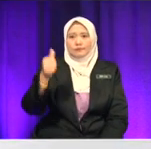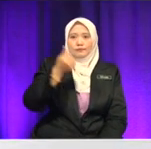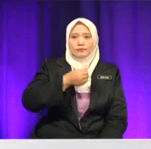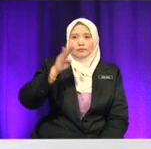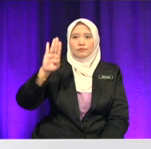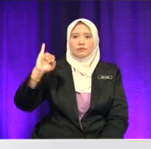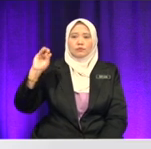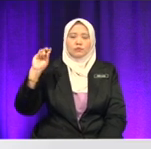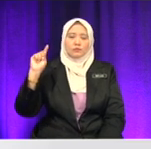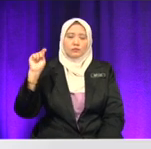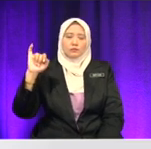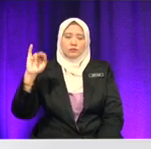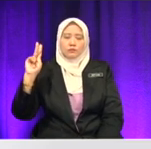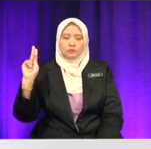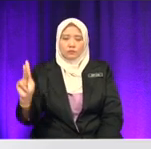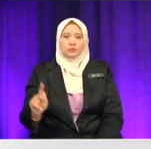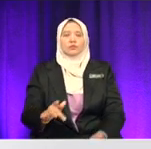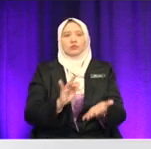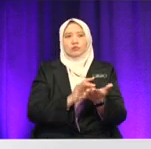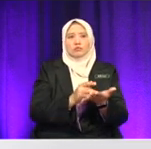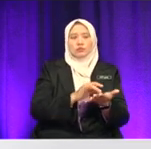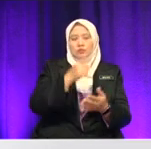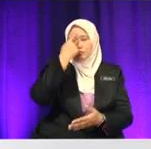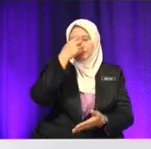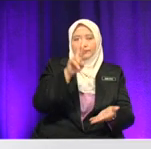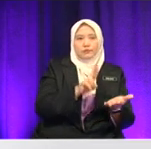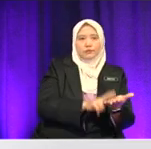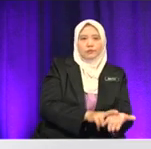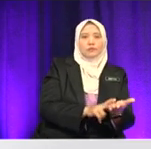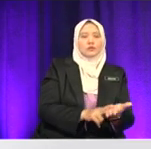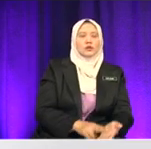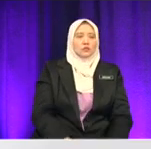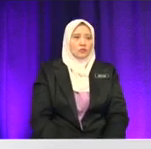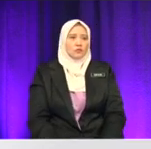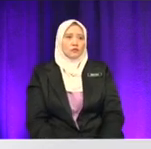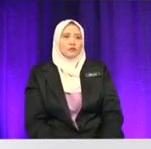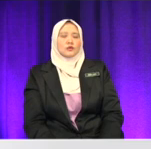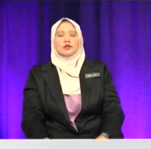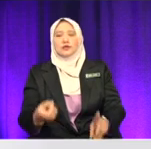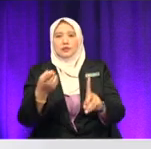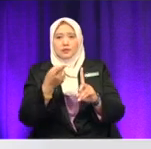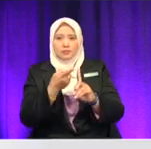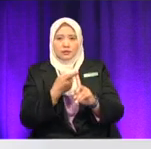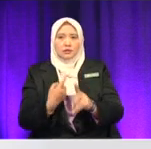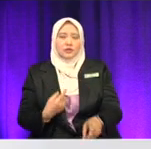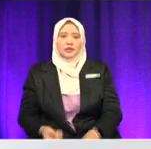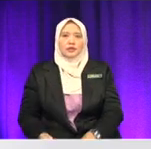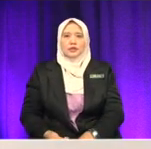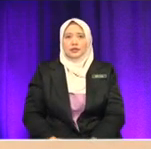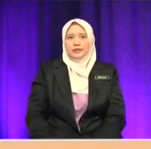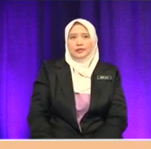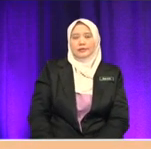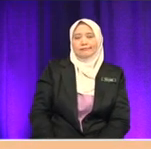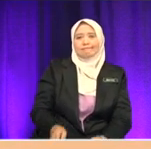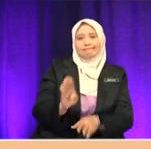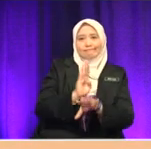ubat yang digunakan untuk merawat jangkitan yang disebabkan oleh bakteria. Bagus, Balkis. Bagus, Ina. Okey,